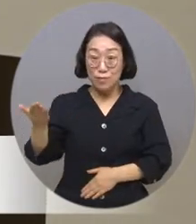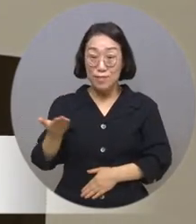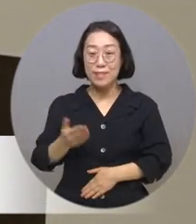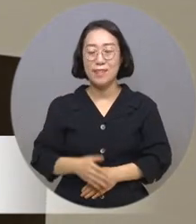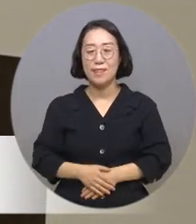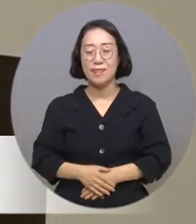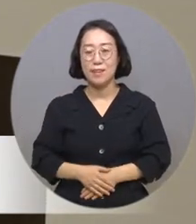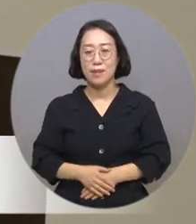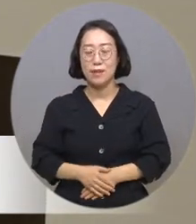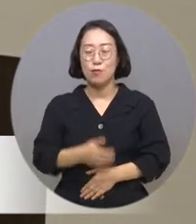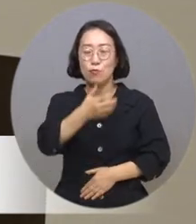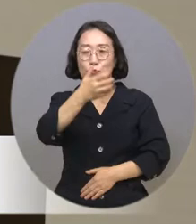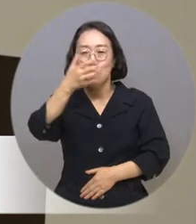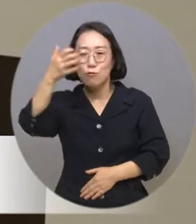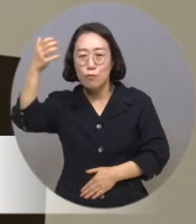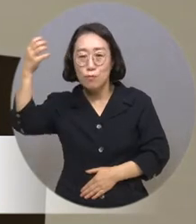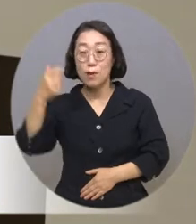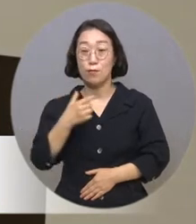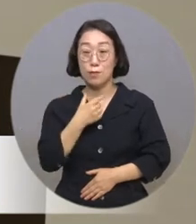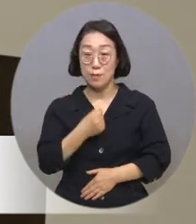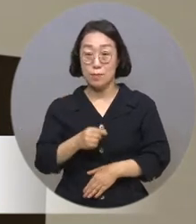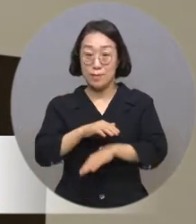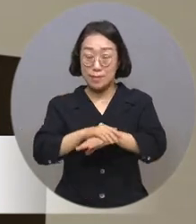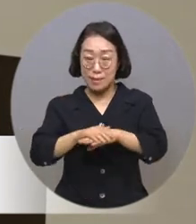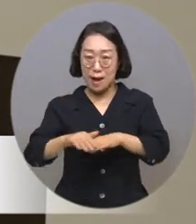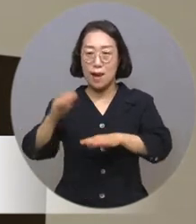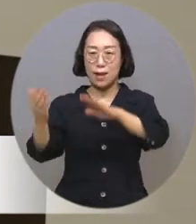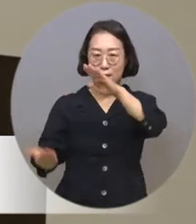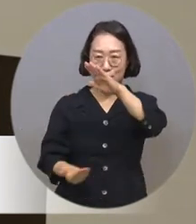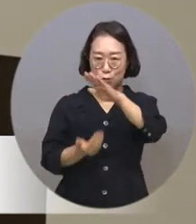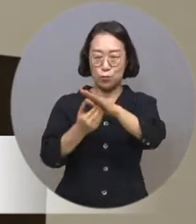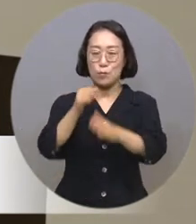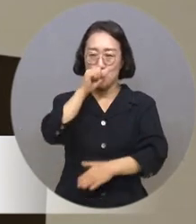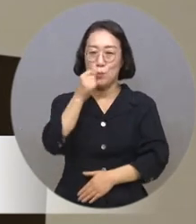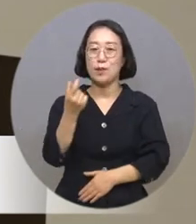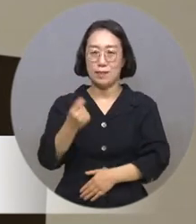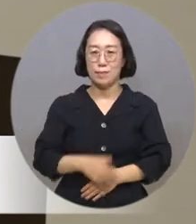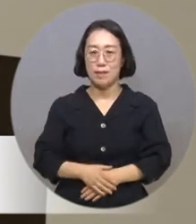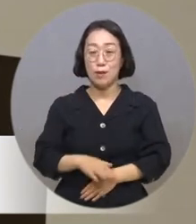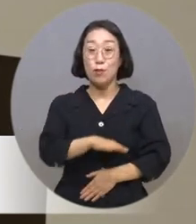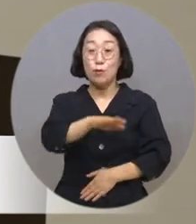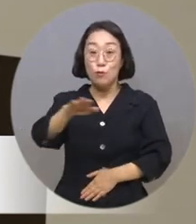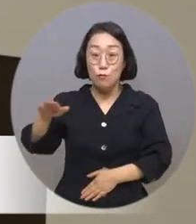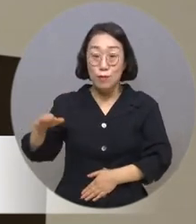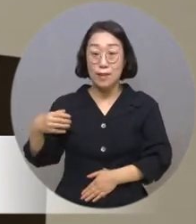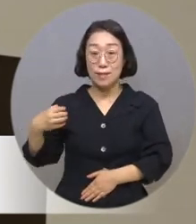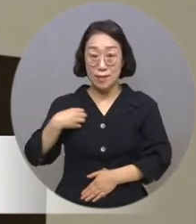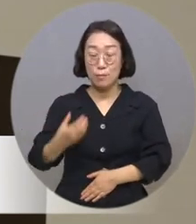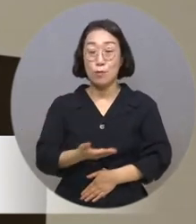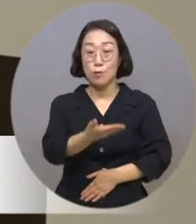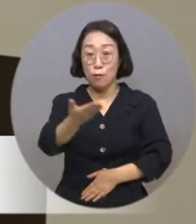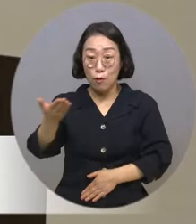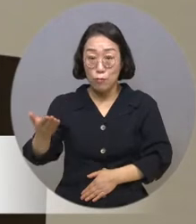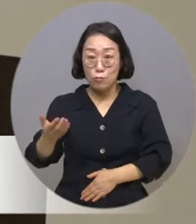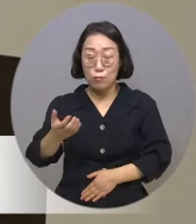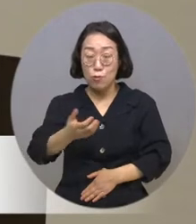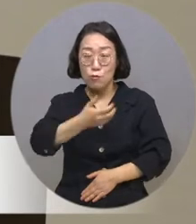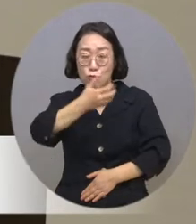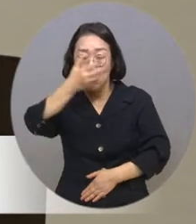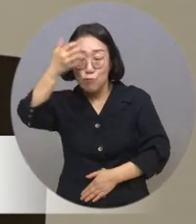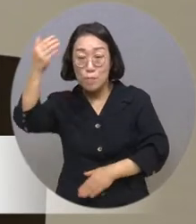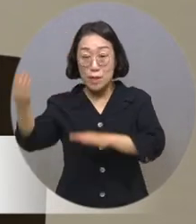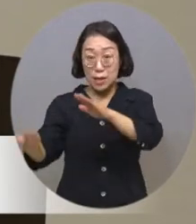싶은 꿈이 잘 연결했으면 좋겠다는 생각입니다. 그리고 저희들은 여러분들의 그 꿈이